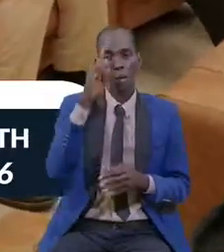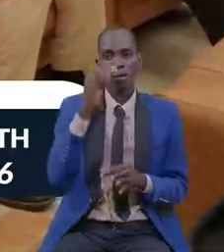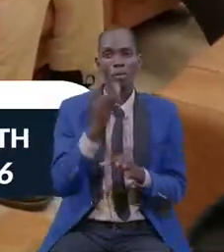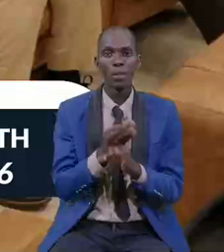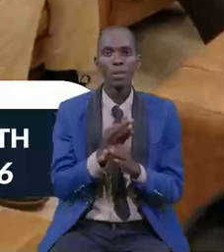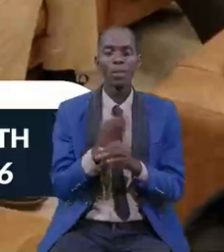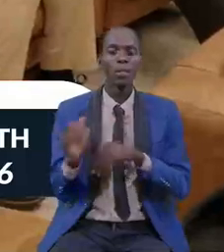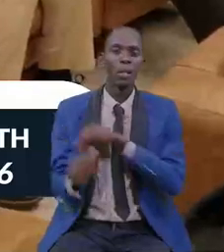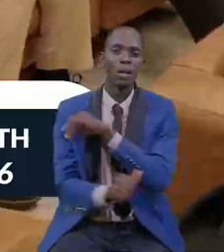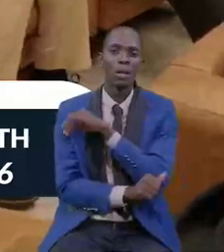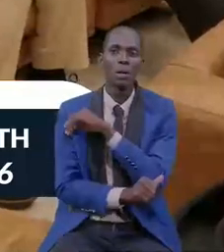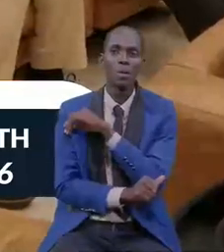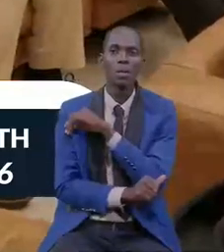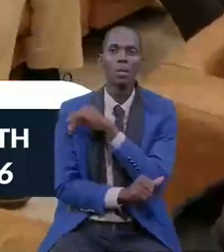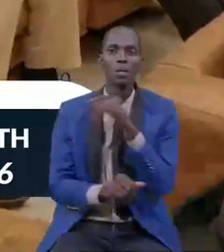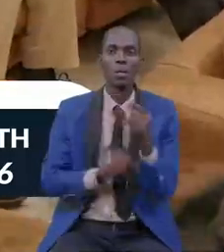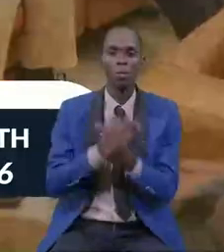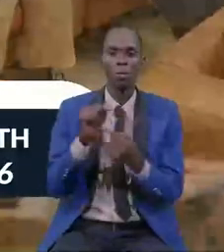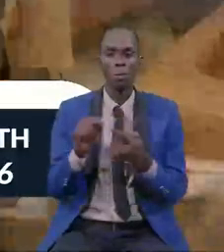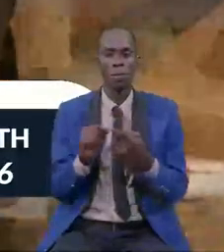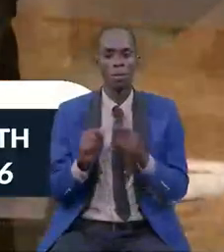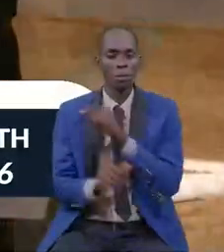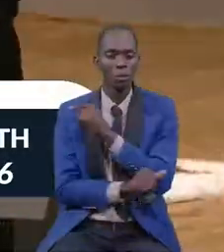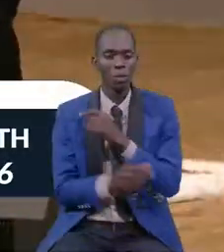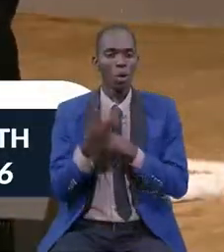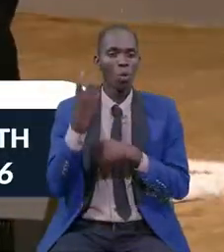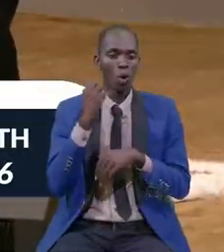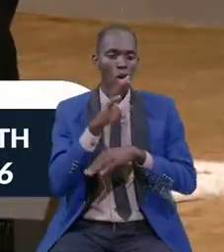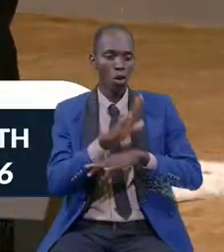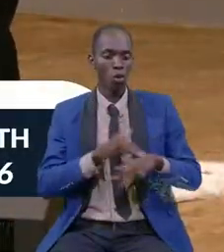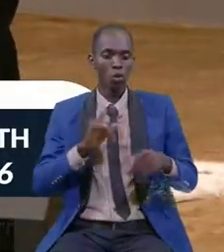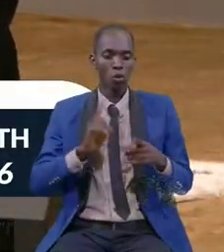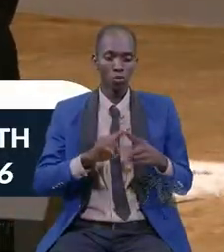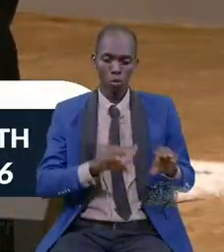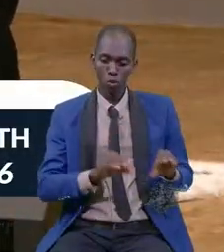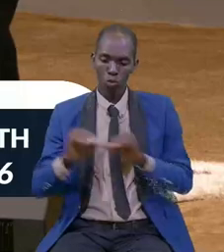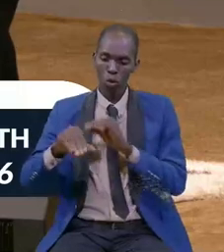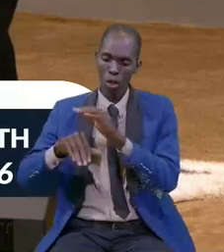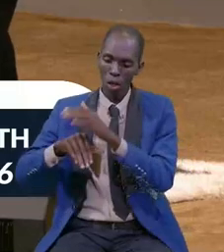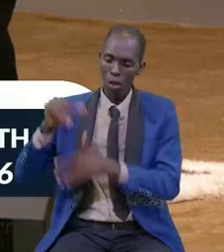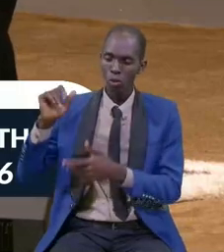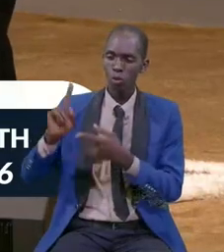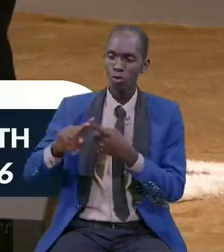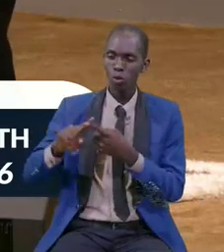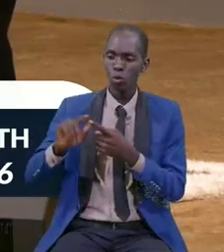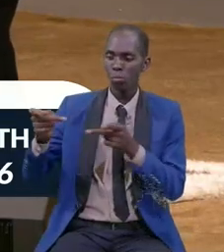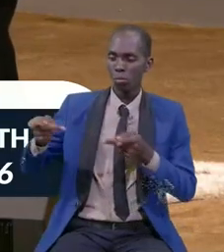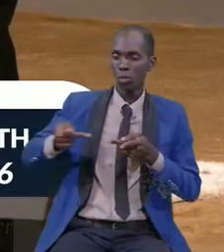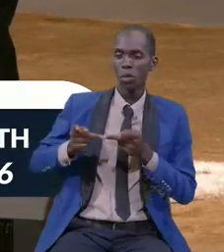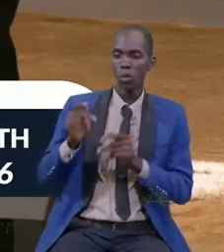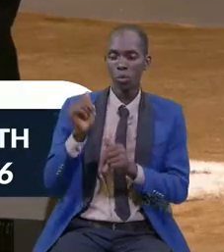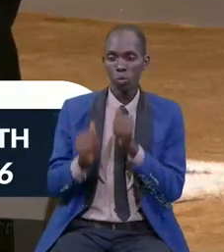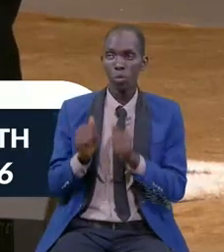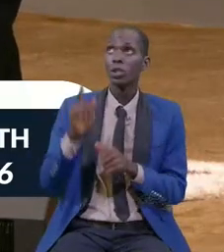la foi qu'Abraham lors de sa vocation obéit et parti pour un lieu qu'il devait